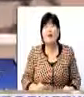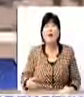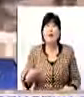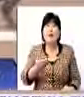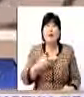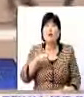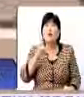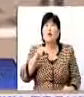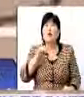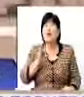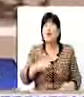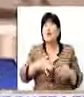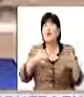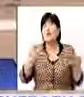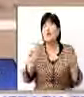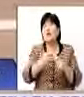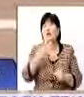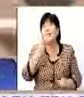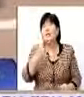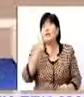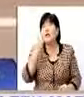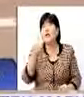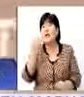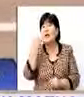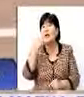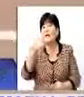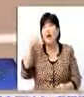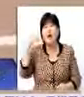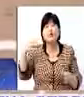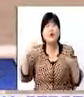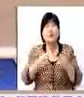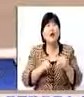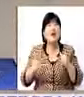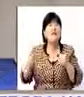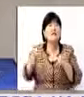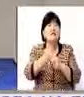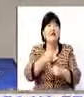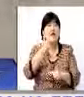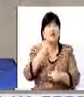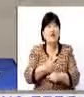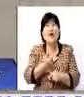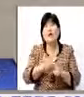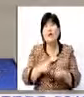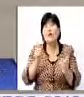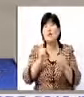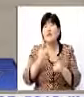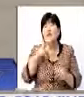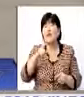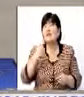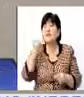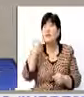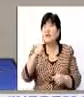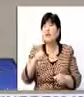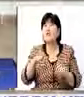Наши кокпаристы с разгромным счетом 4-1 обыграли актюбинскую команду и вышли в финал. В предыдущих встречах кызылординцы